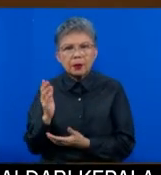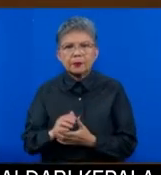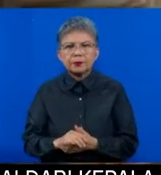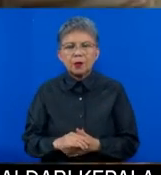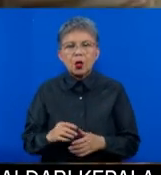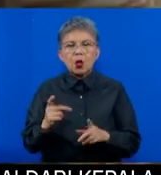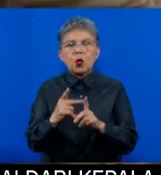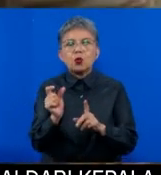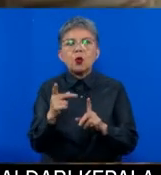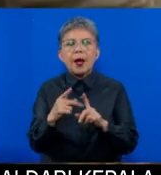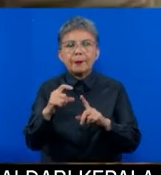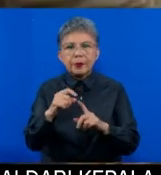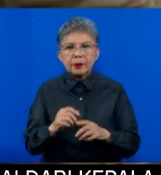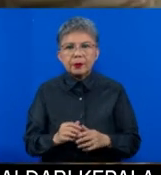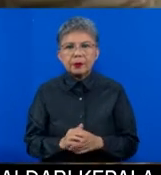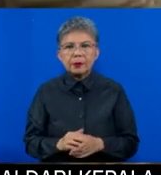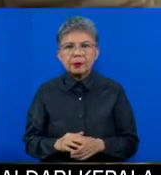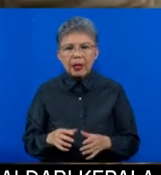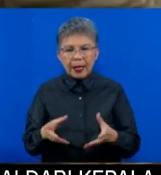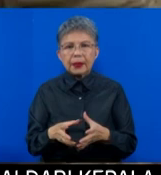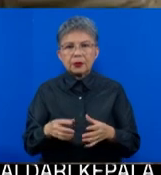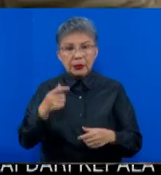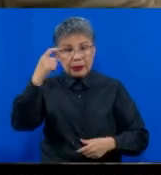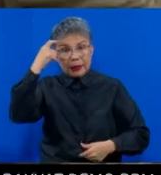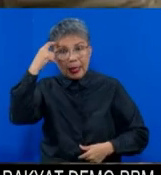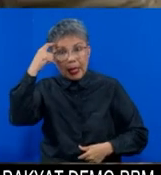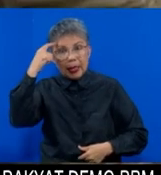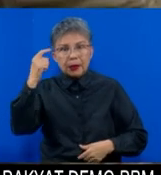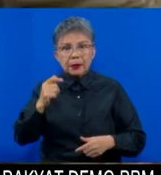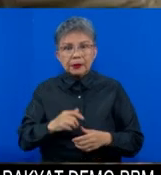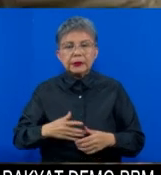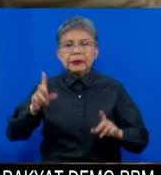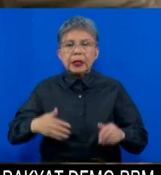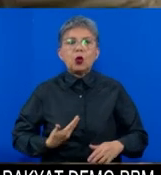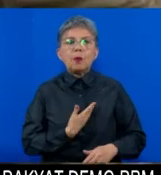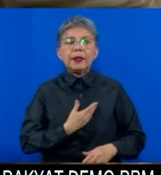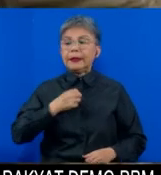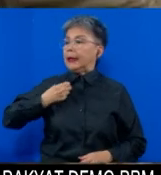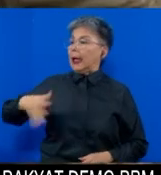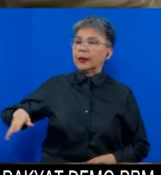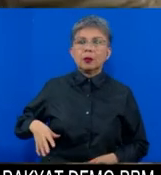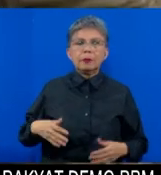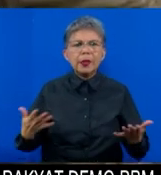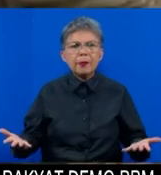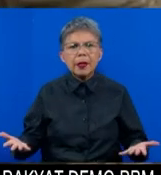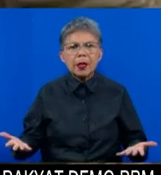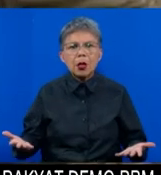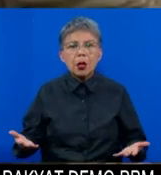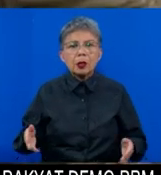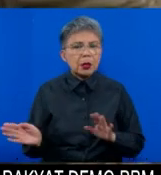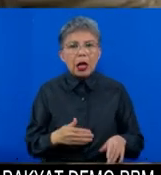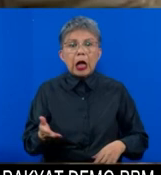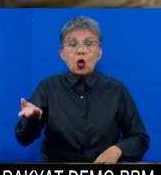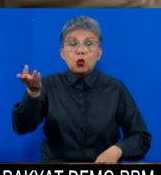KUHAP kita juga berdimensi tersangka dan lain sebagainya, tapi korban diabaikan. Bahkan kalau dulu itu saya